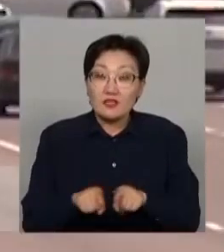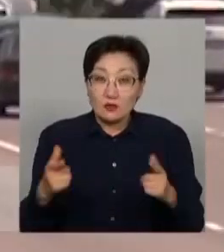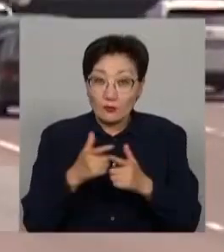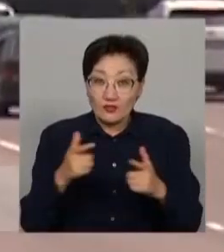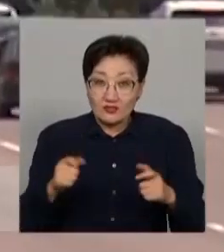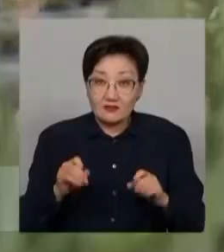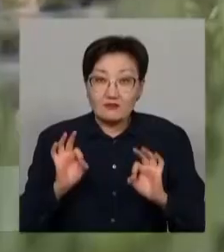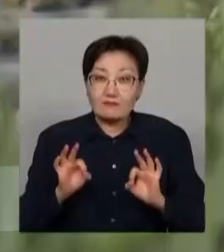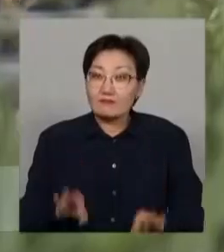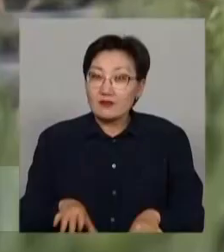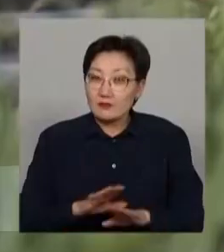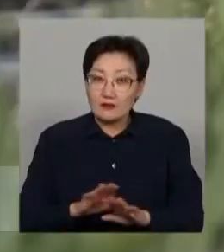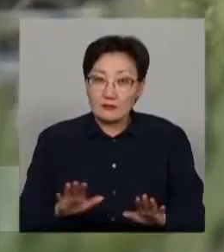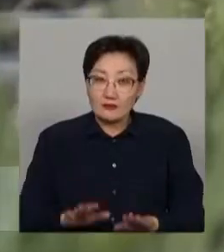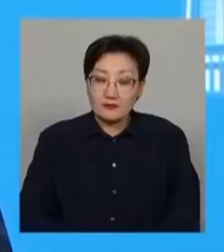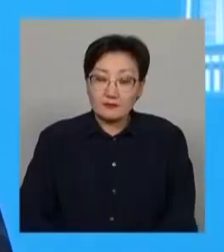заявления неприемлемыми.